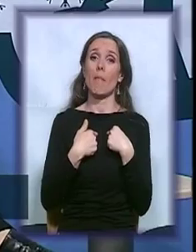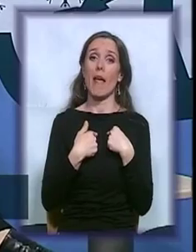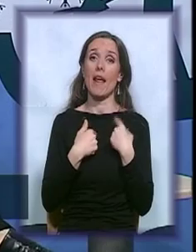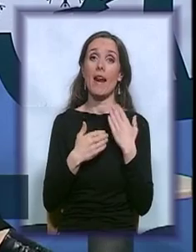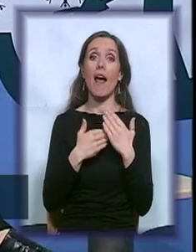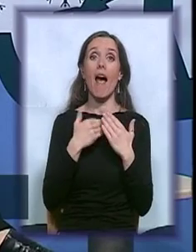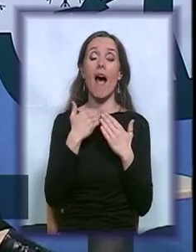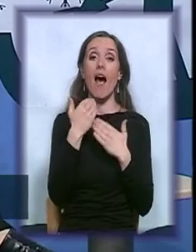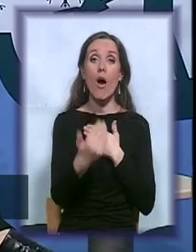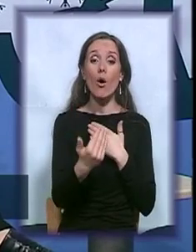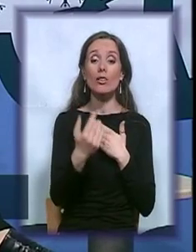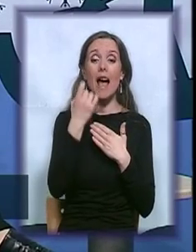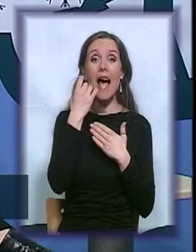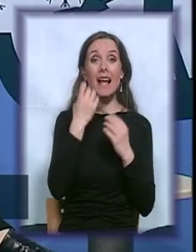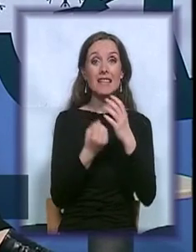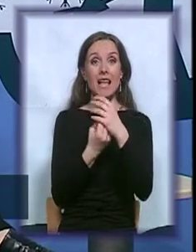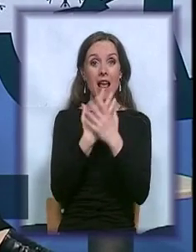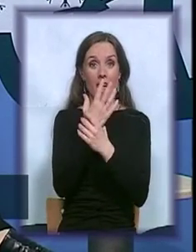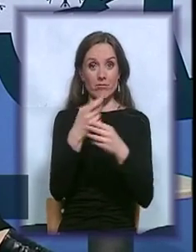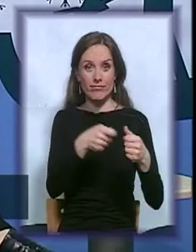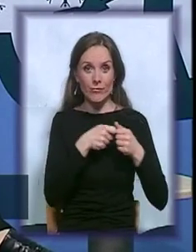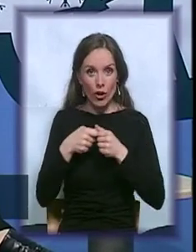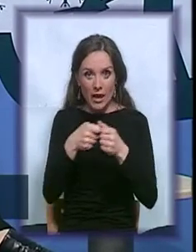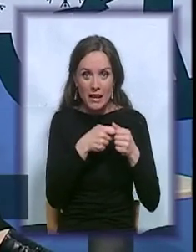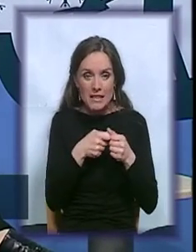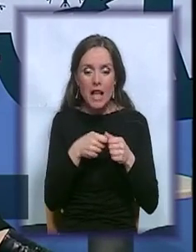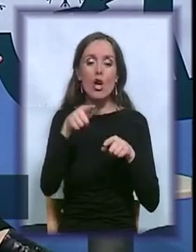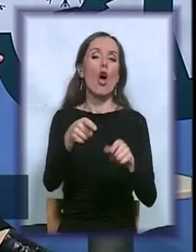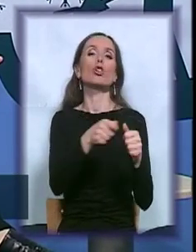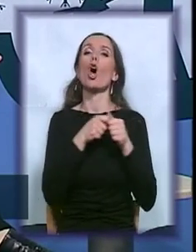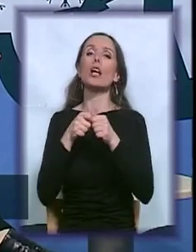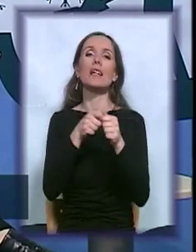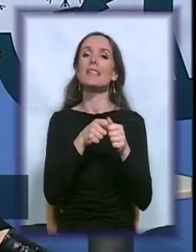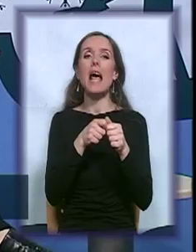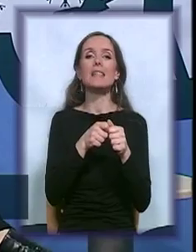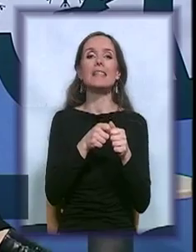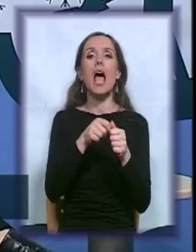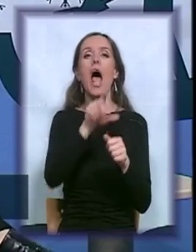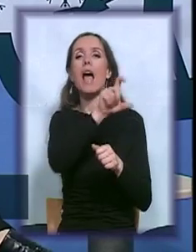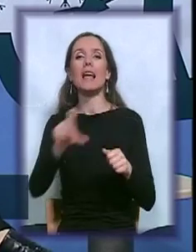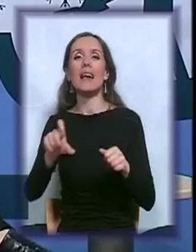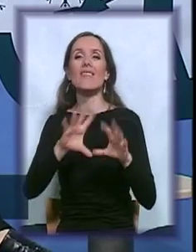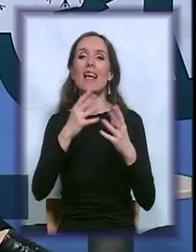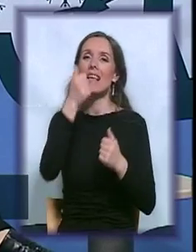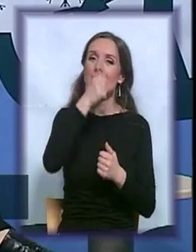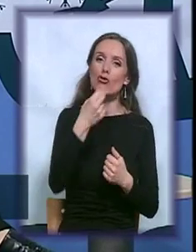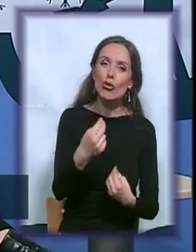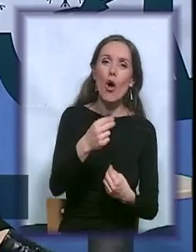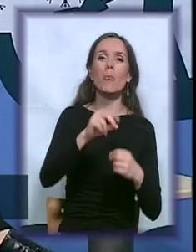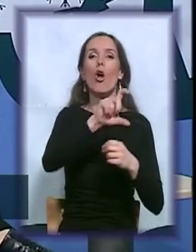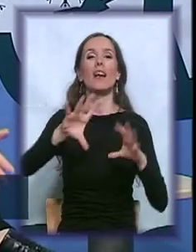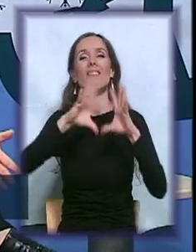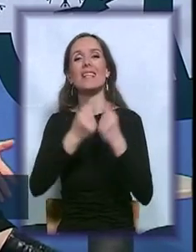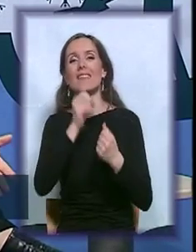isključi ono kada se napravi organizacija, onda vi budete krivci za sve što valja i nevalja. Ali se zaboravimo onaj prvi deo, ličnog.